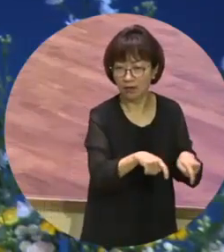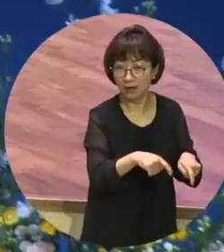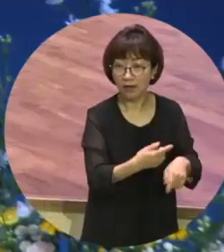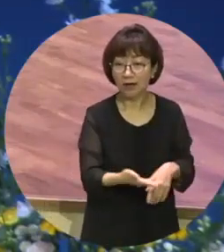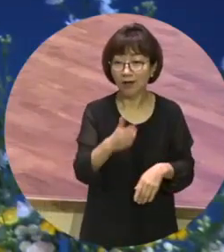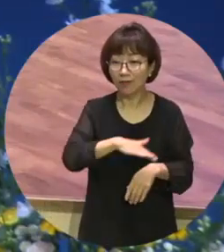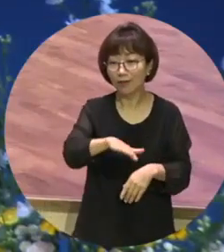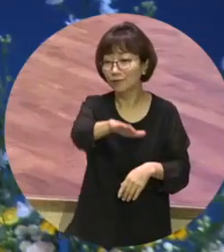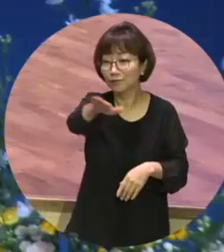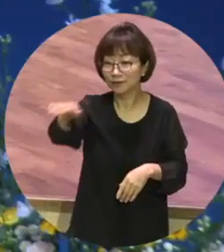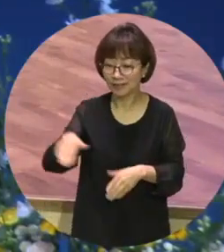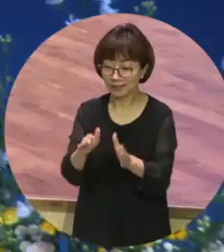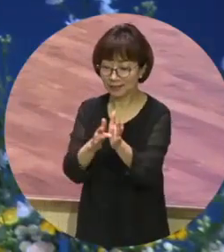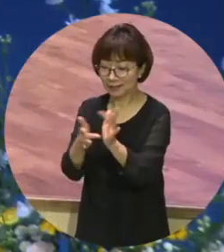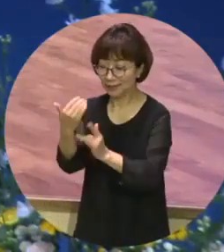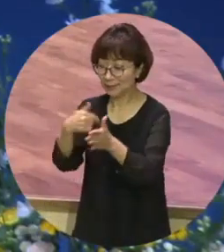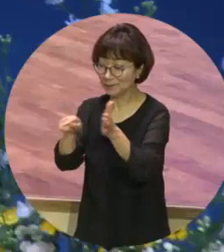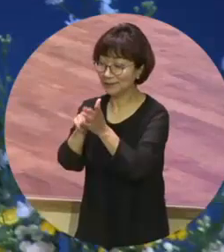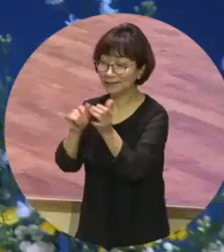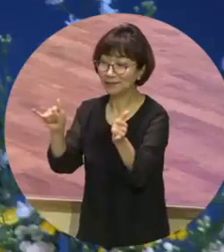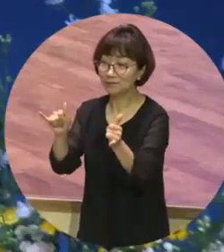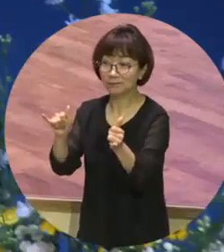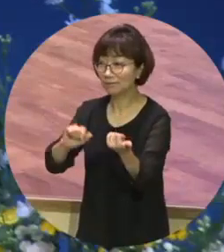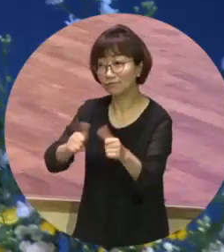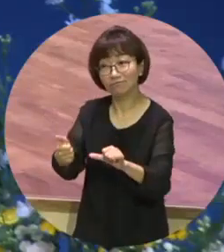죽음과도 상관없는 구원에 대한 감사.